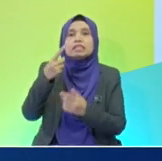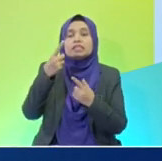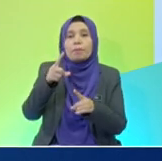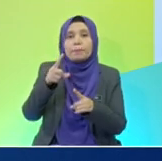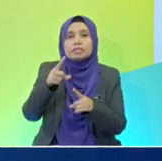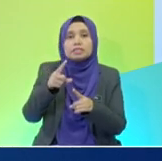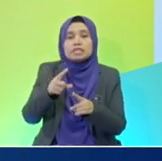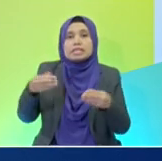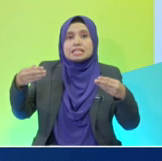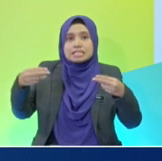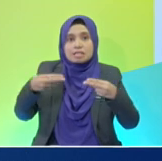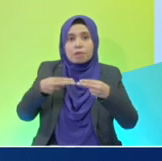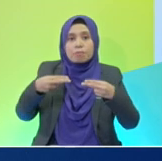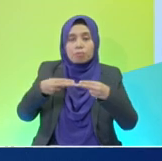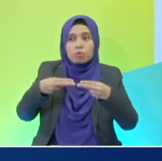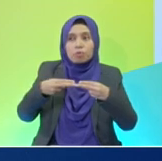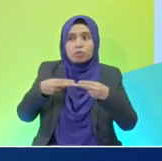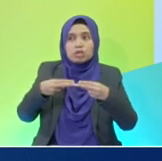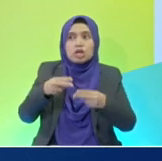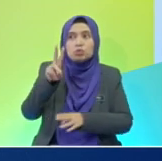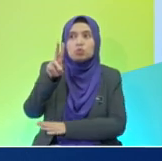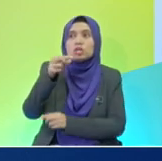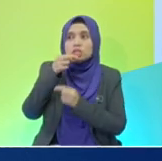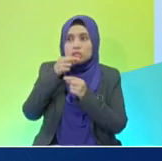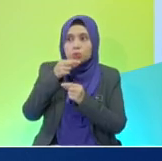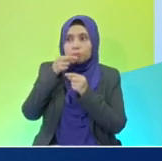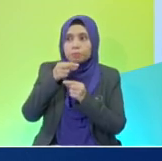menyambung dua dengan menggunakan